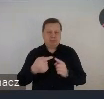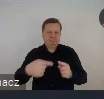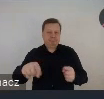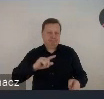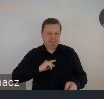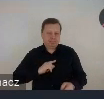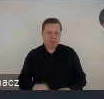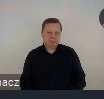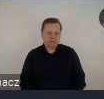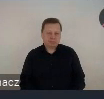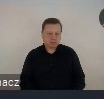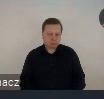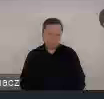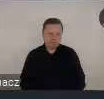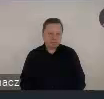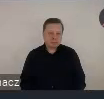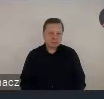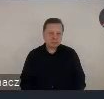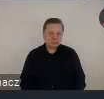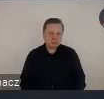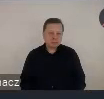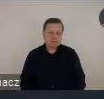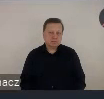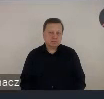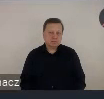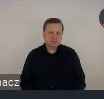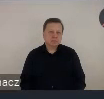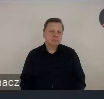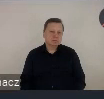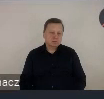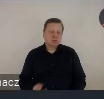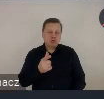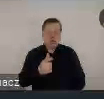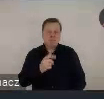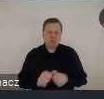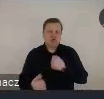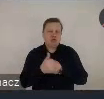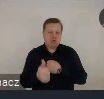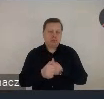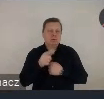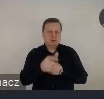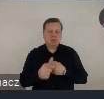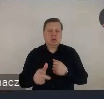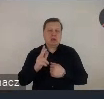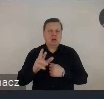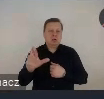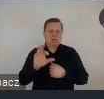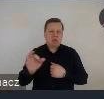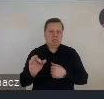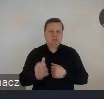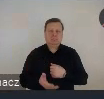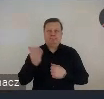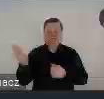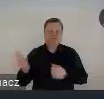że tak, rzeczywiście taki wniosek został przez Państwa złożony do Krajowego Rejestru